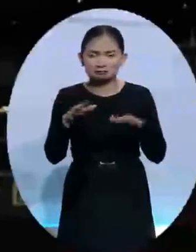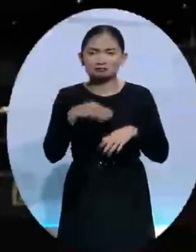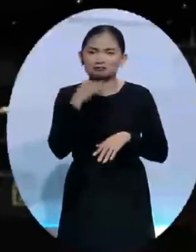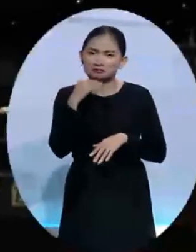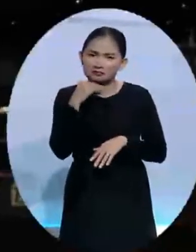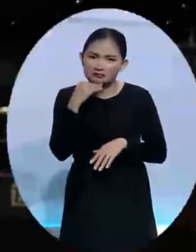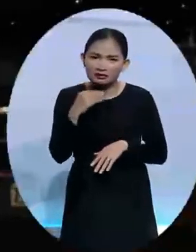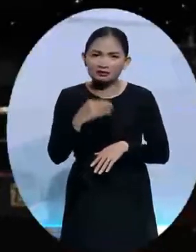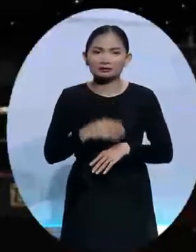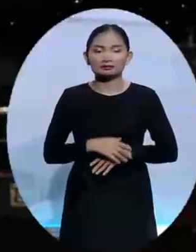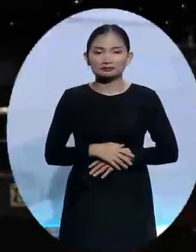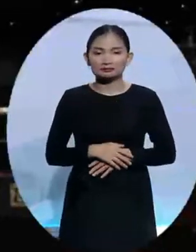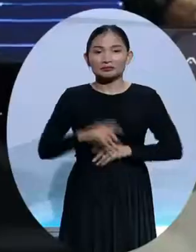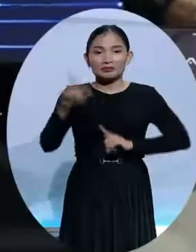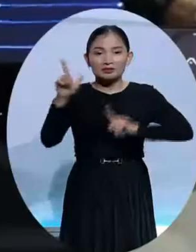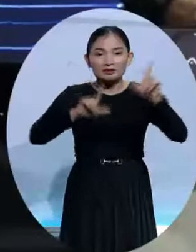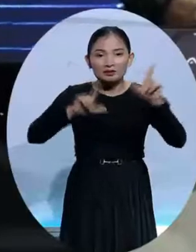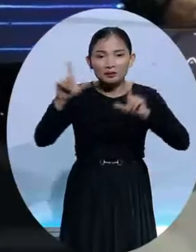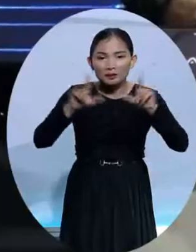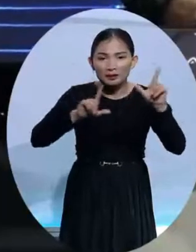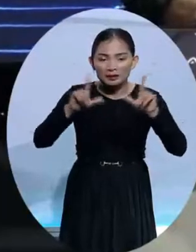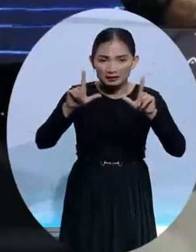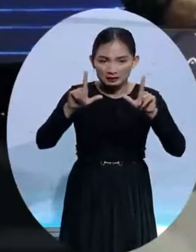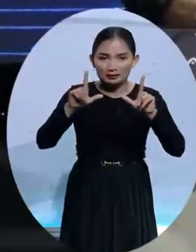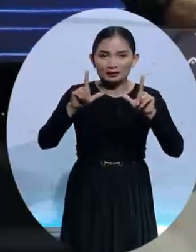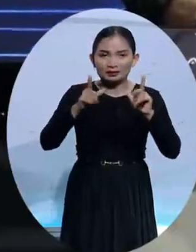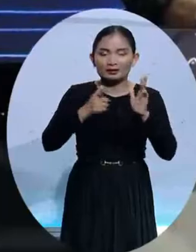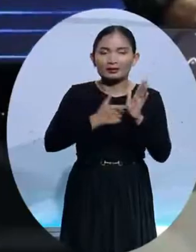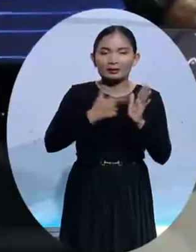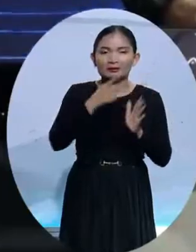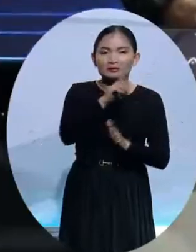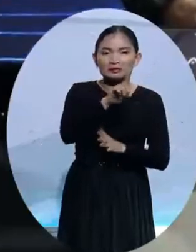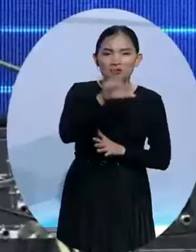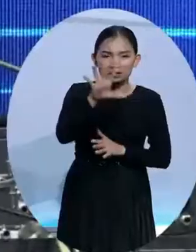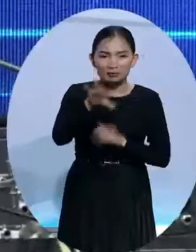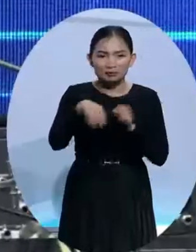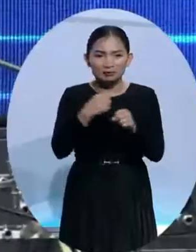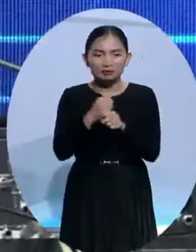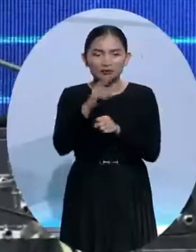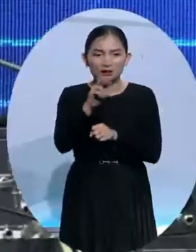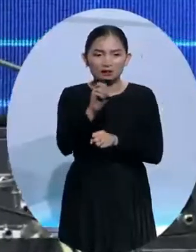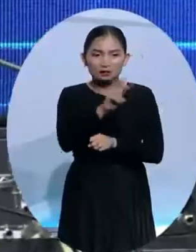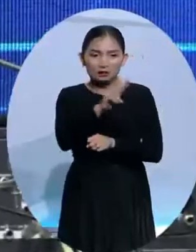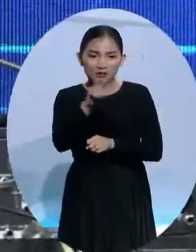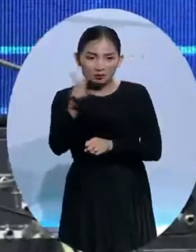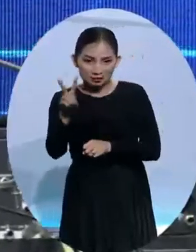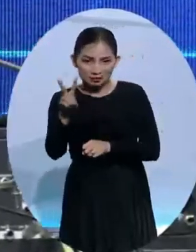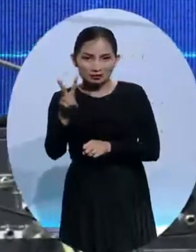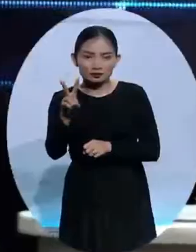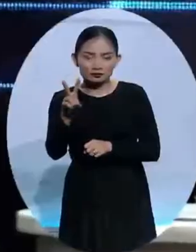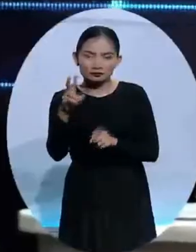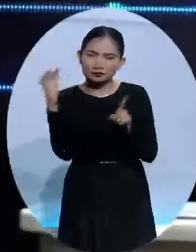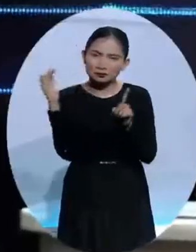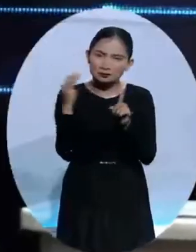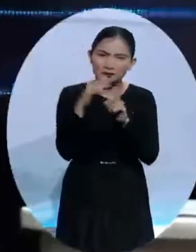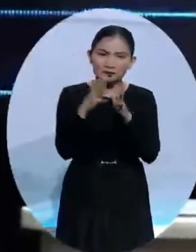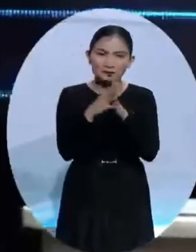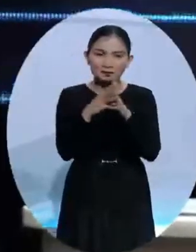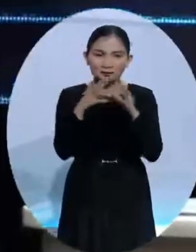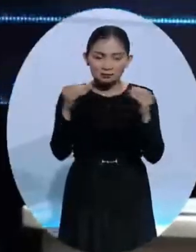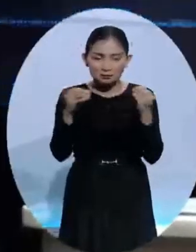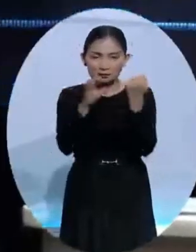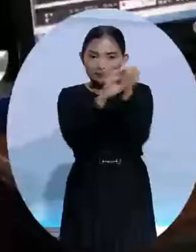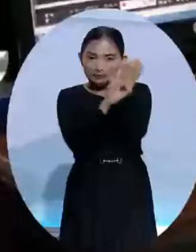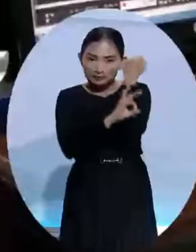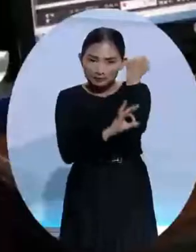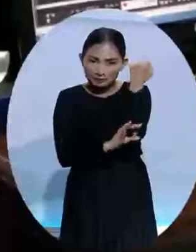phát thanh toàn quốc lần thứ 15 năm 2022 có 31 chương trình phát thanh trực tiếp dự thi của các đài phát thanh truyền hình đến từ các tỉnh